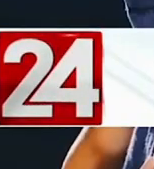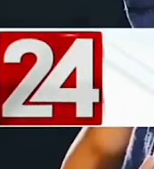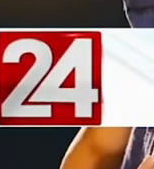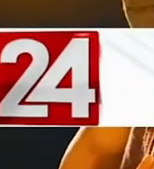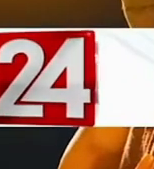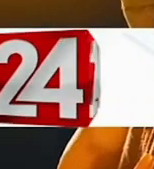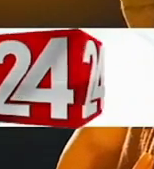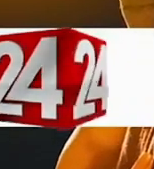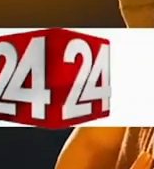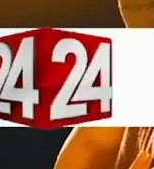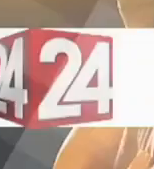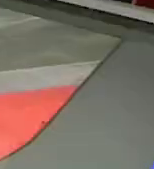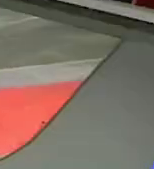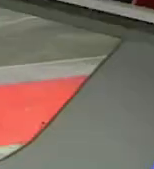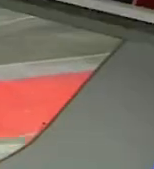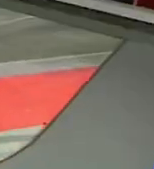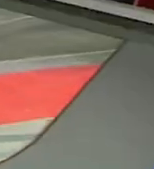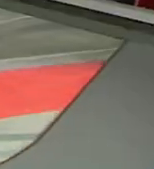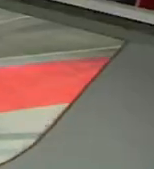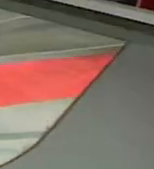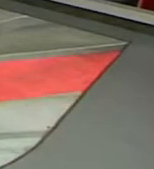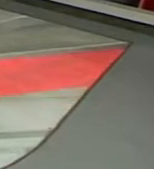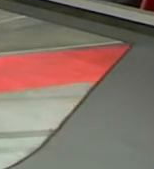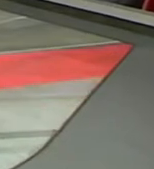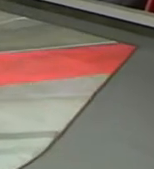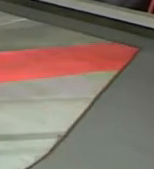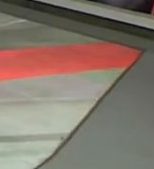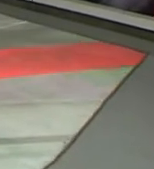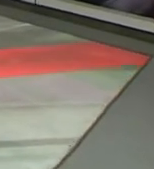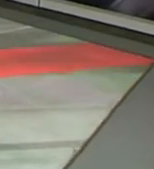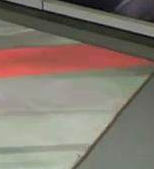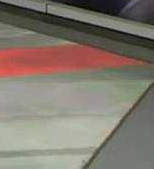patid ang pagtutok natin sa mga balita dito sa 24 Oras.